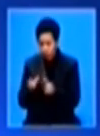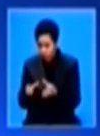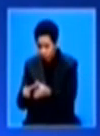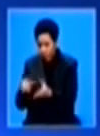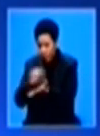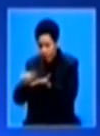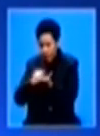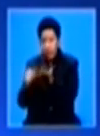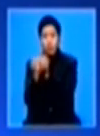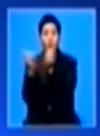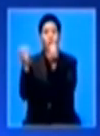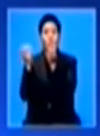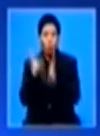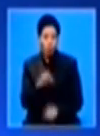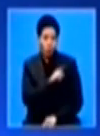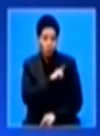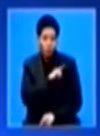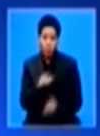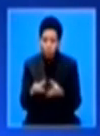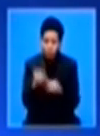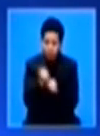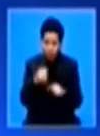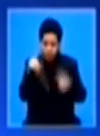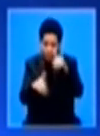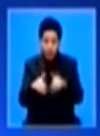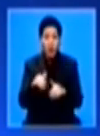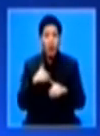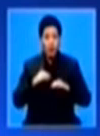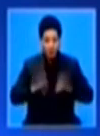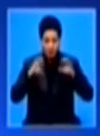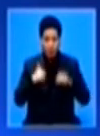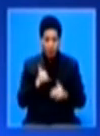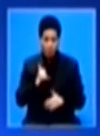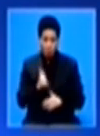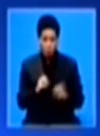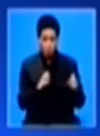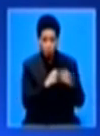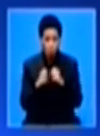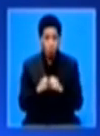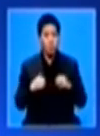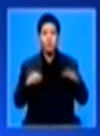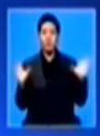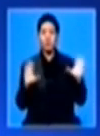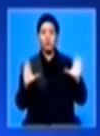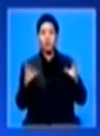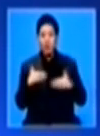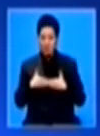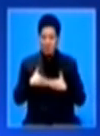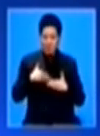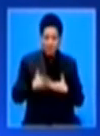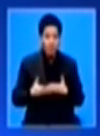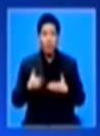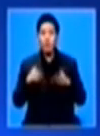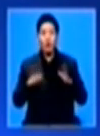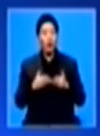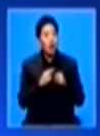างที่ไม่ถูกต้องก็ไม่สามารถปลดล็อกตัวเองได้อยากให้ทุกคนมีอิสระทางความคิดนักการเมืองหลายคนบิดเบือนอยู่ในพื้น